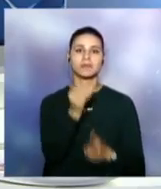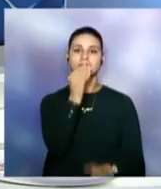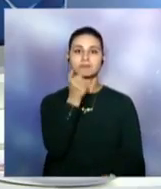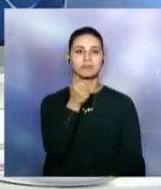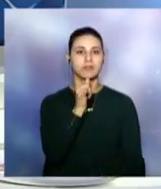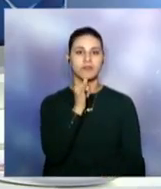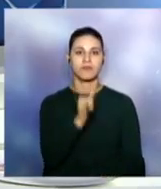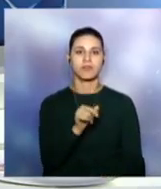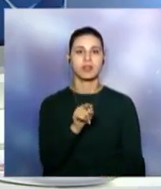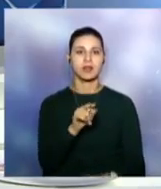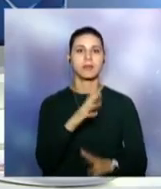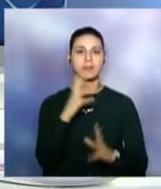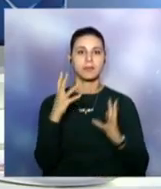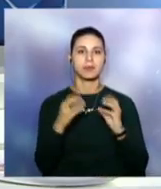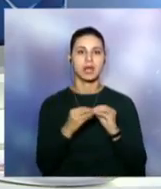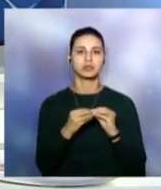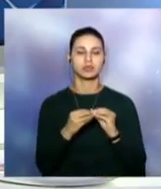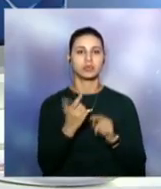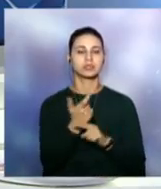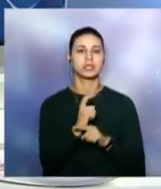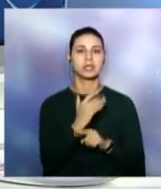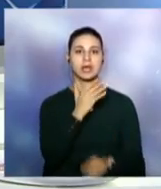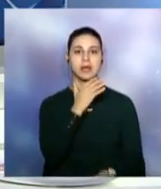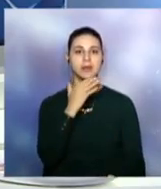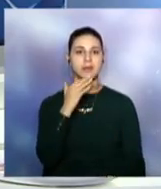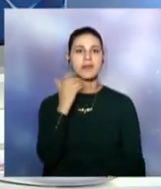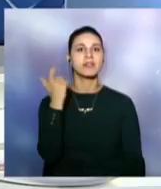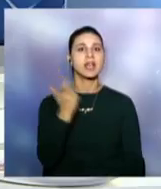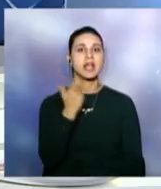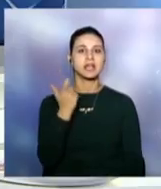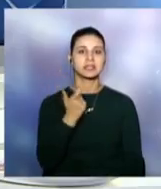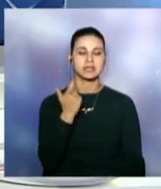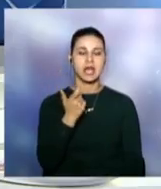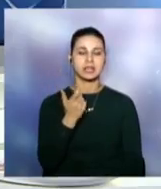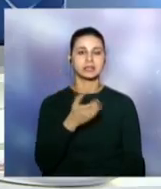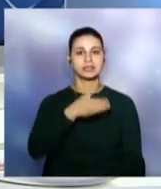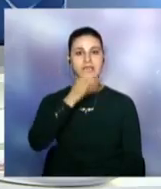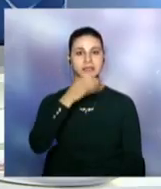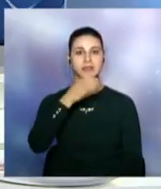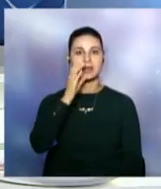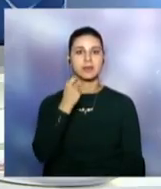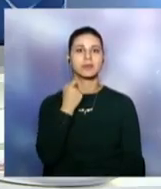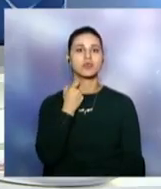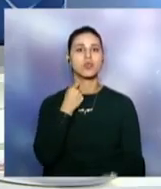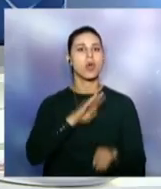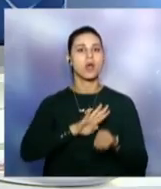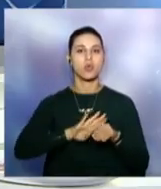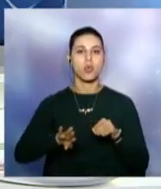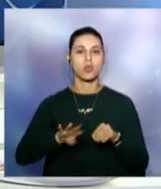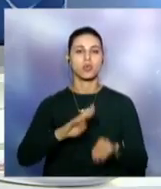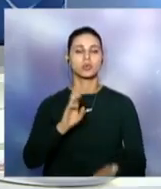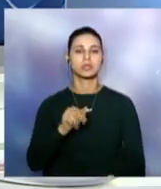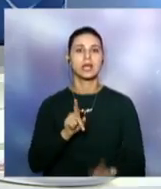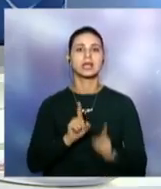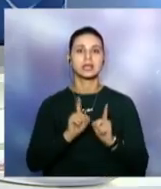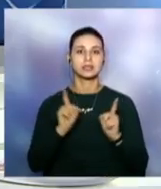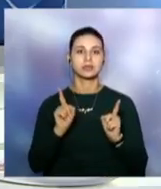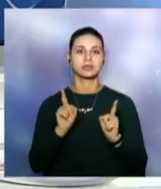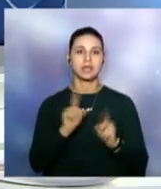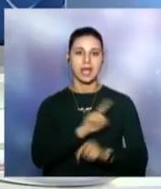არ შეიცავს პრაქტიკულად, დიდი რაოდენობით გაზიანი სასმელები, უალკოჰოლო გაზიანი სასმელები და